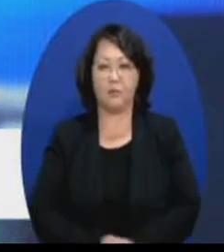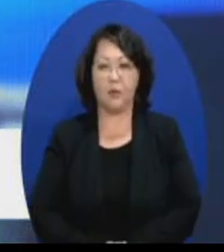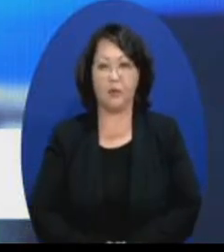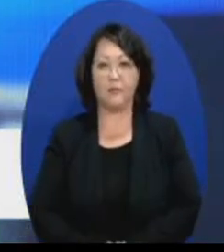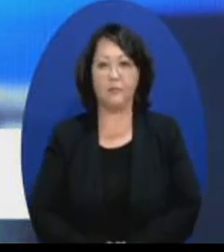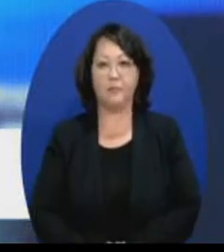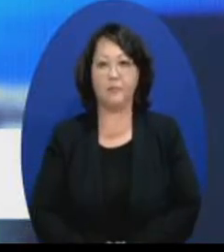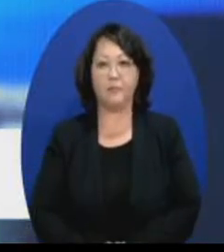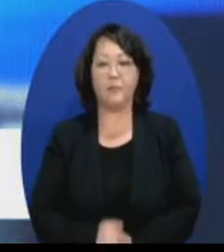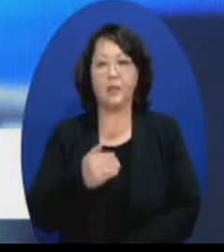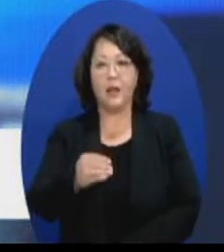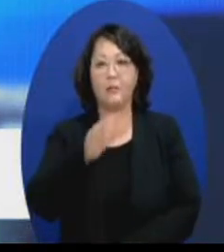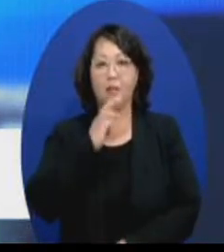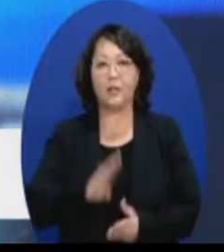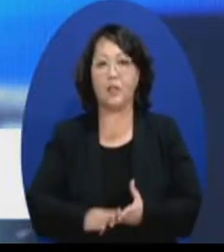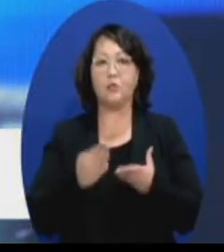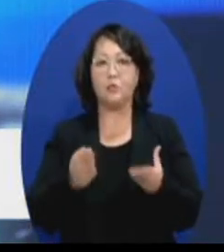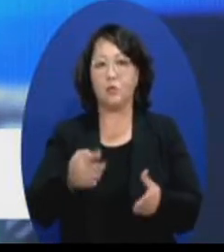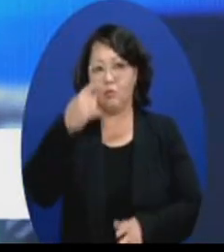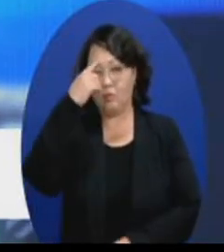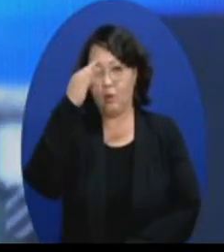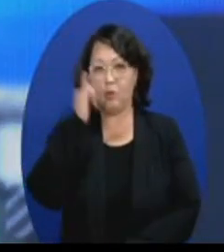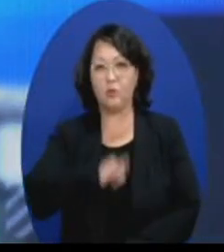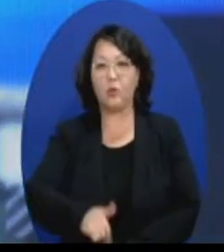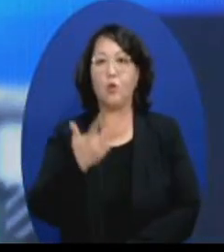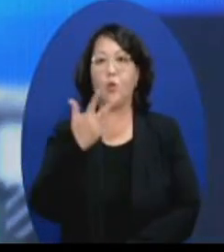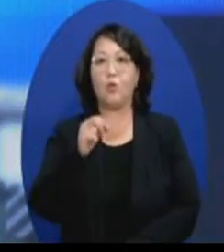хувиар өссөн үзүүлэлтэй байна. Дараагийн мэдээ танилцуулъя. За манай улс 30 орчим жилийн